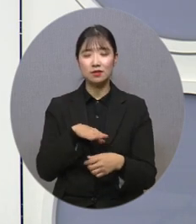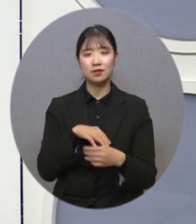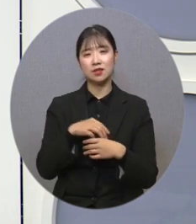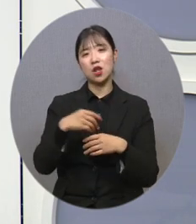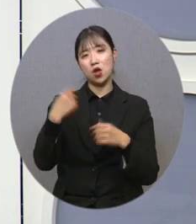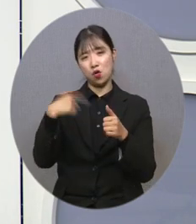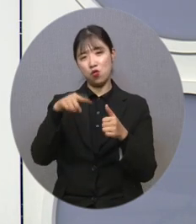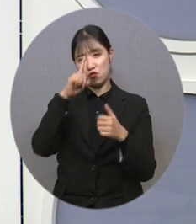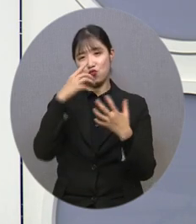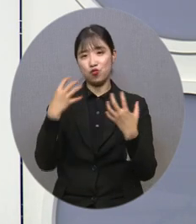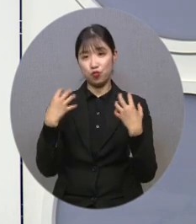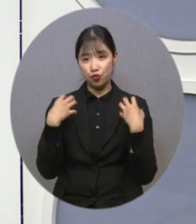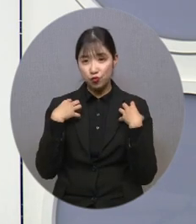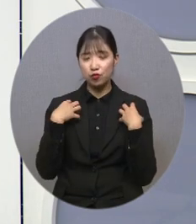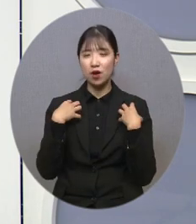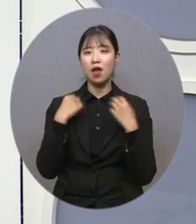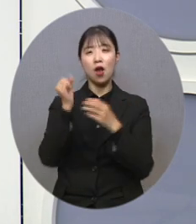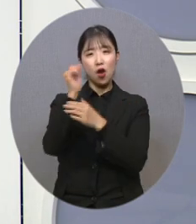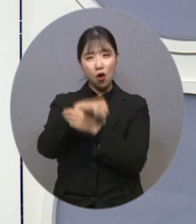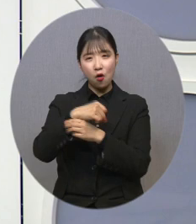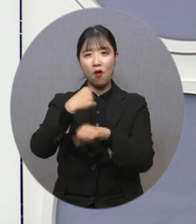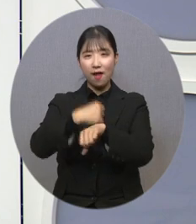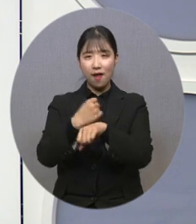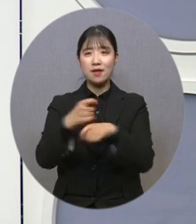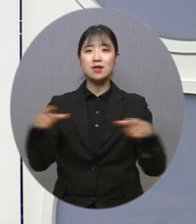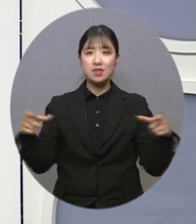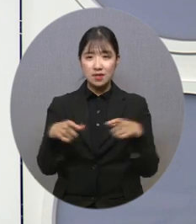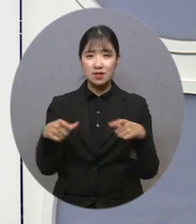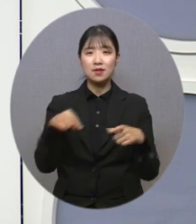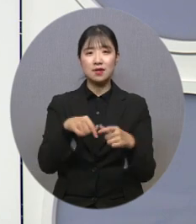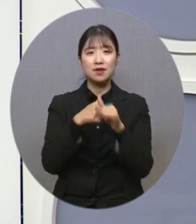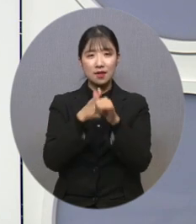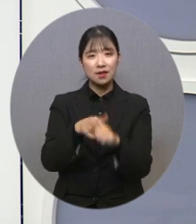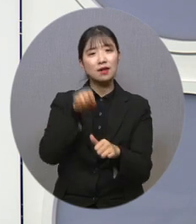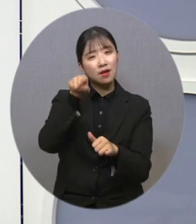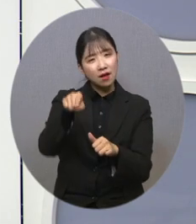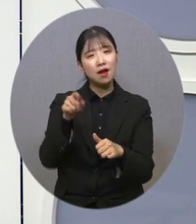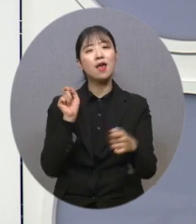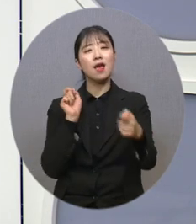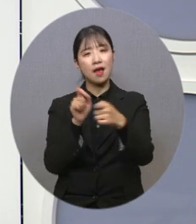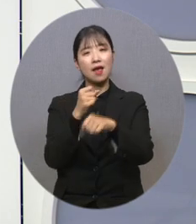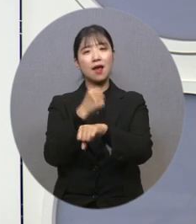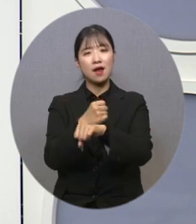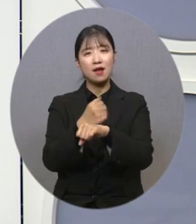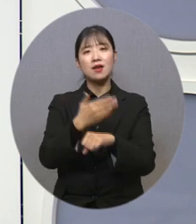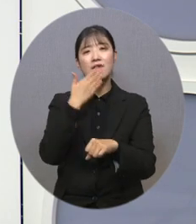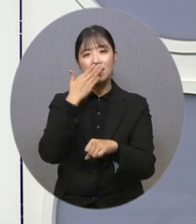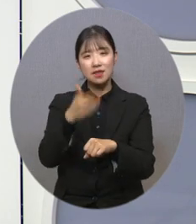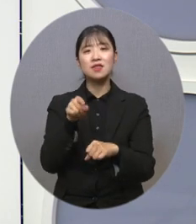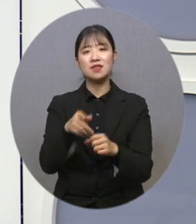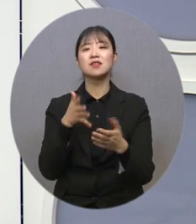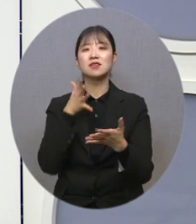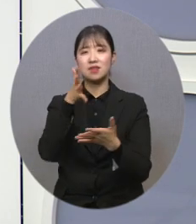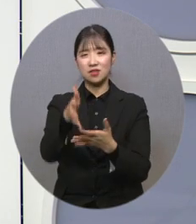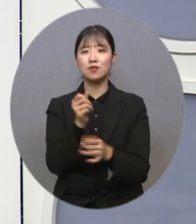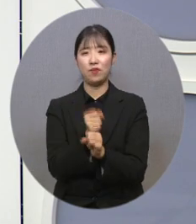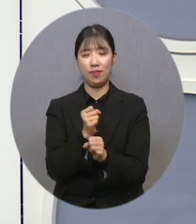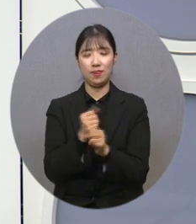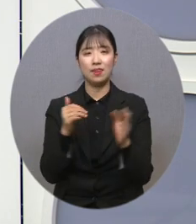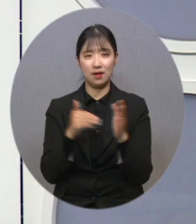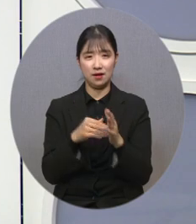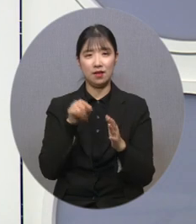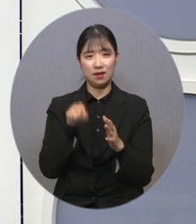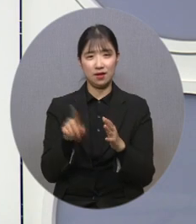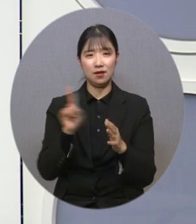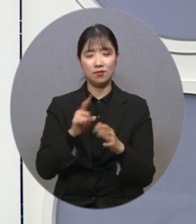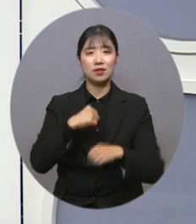우리나라 교육부에서 허용하는 한 최대한 그쪽에 같이 가까이 갈 수 있는 학부를 하나 만들었습니다. 그게